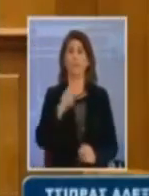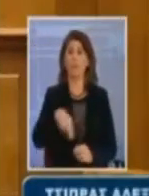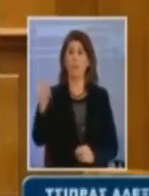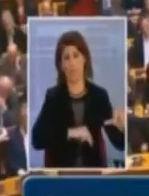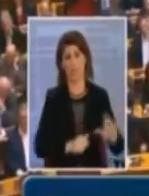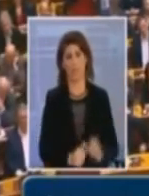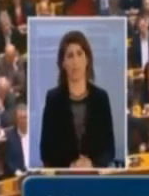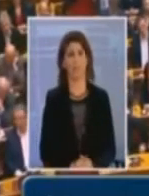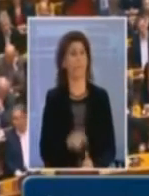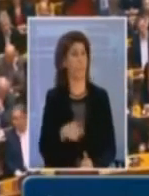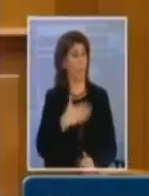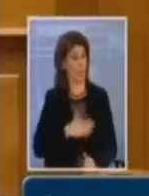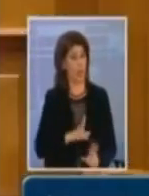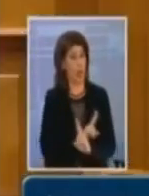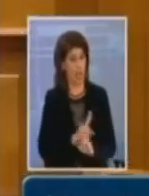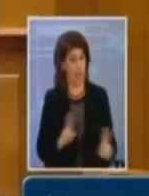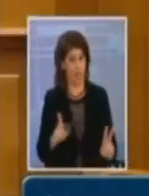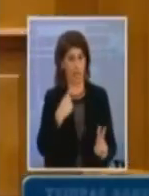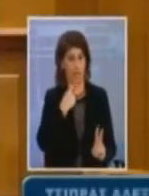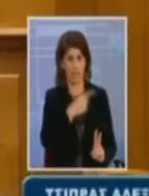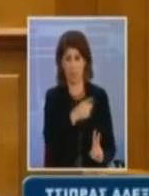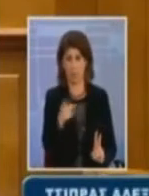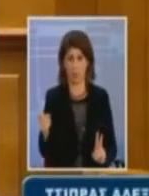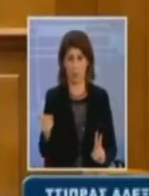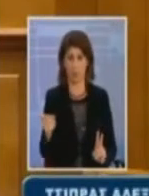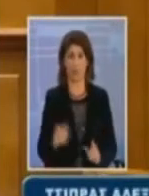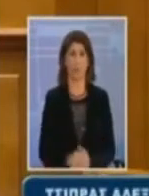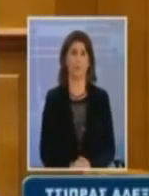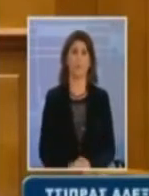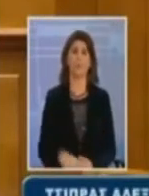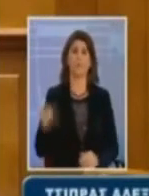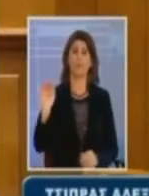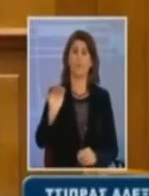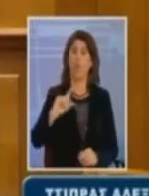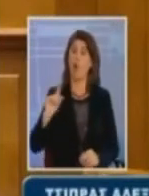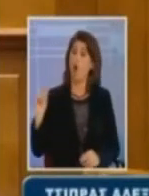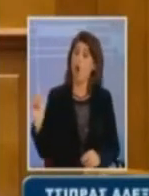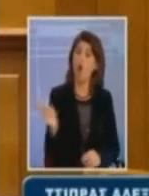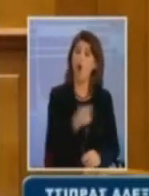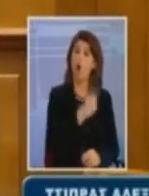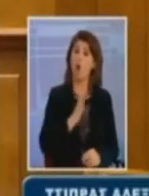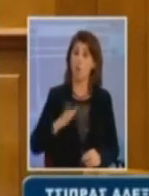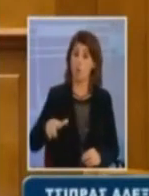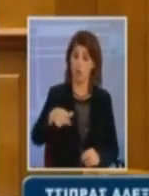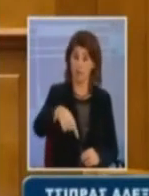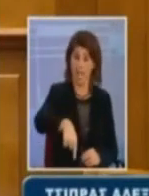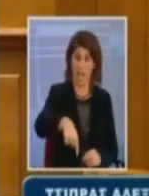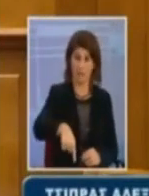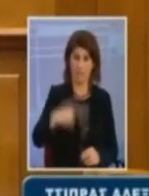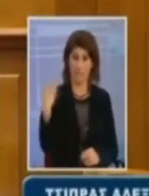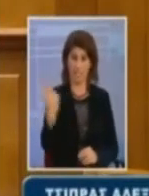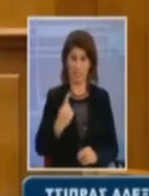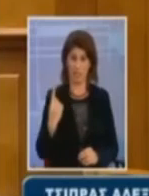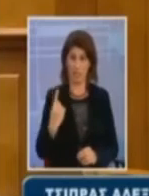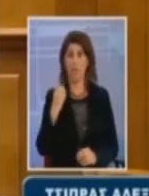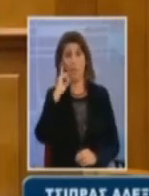Καταργούμε τον ΕΝΦΙΑ, ώστε εδώ να είναι ξεκάθαρος. Και καλώ όλους τους πολίτες στις παρούσες συνθήκες